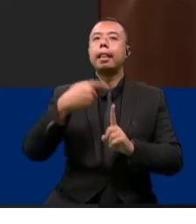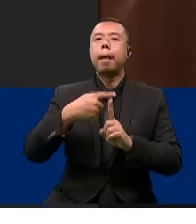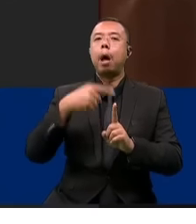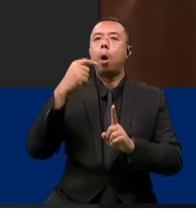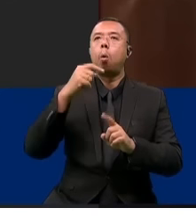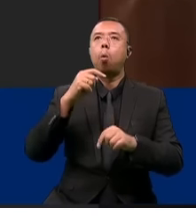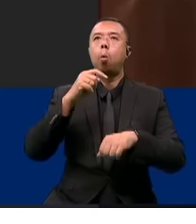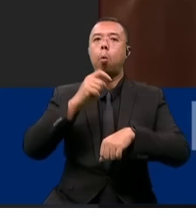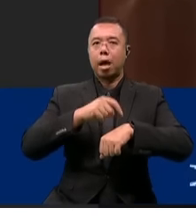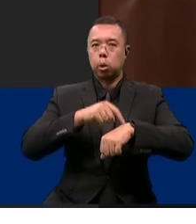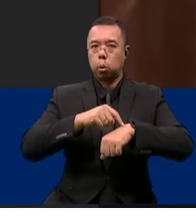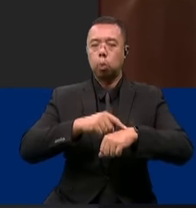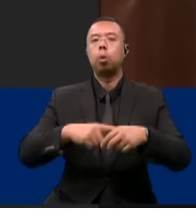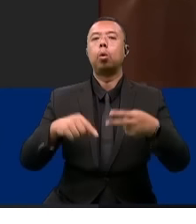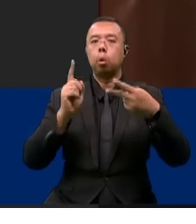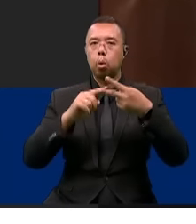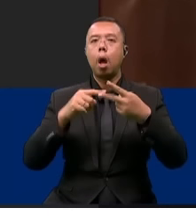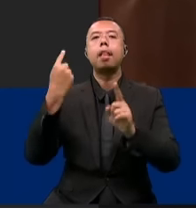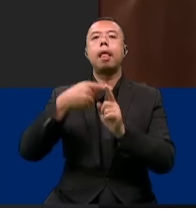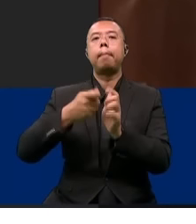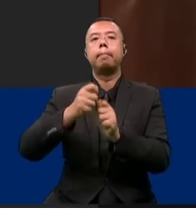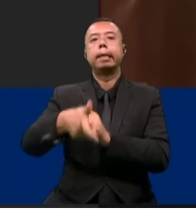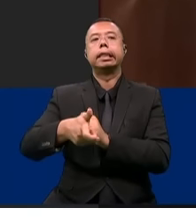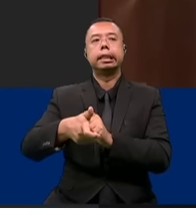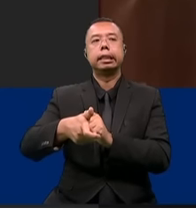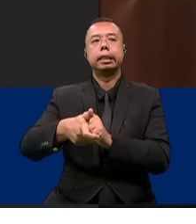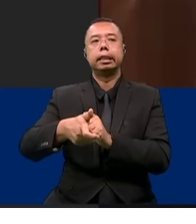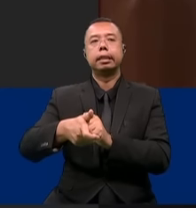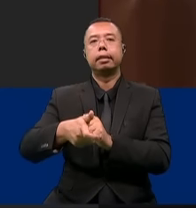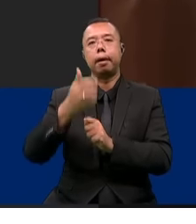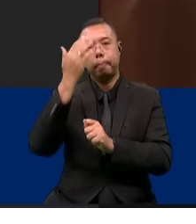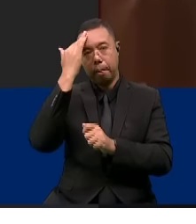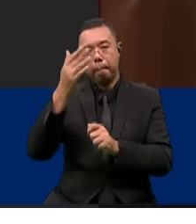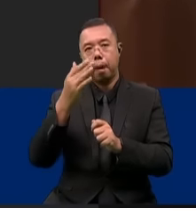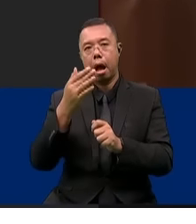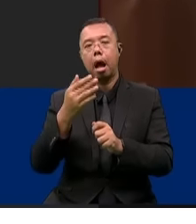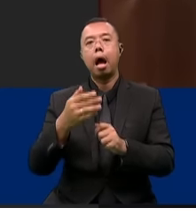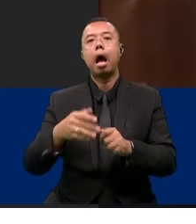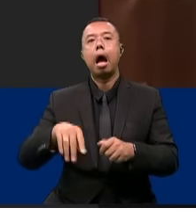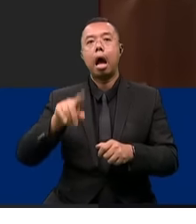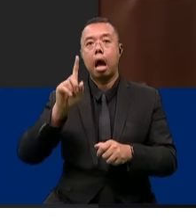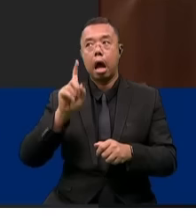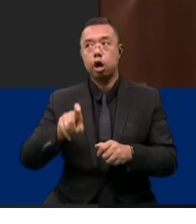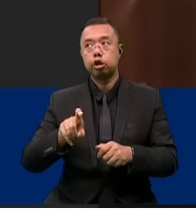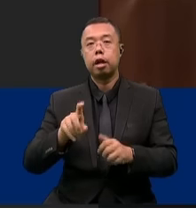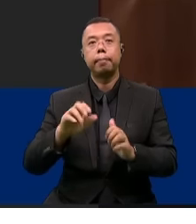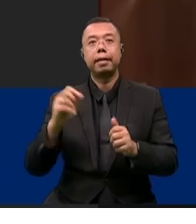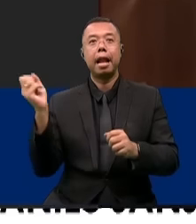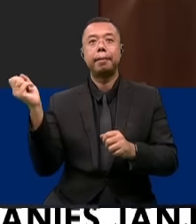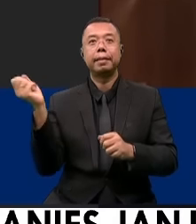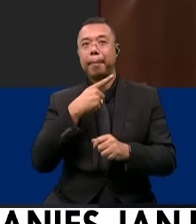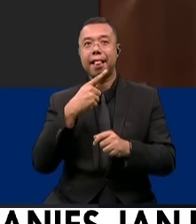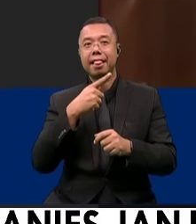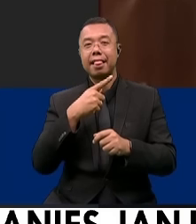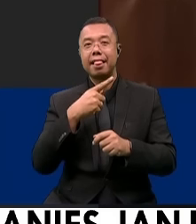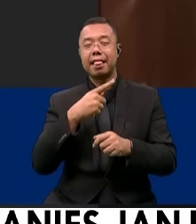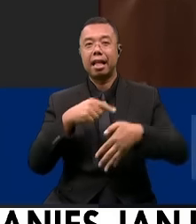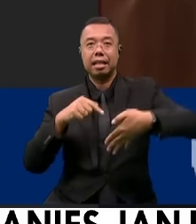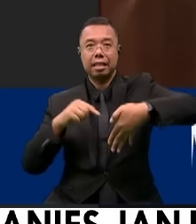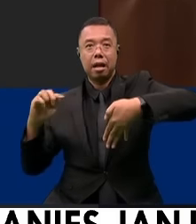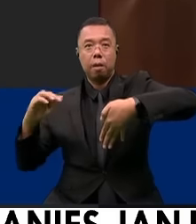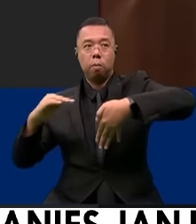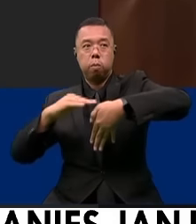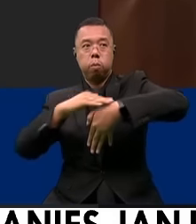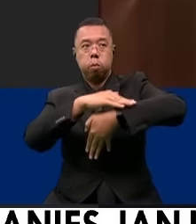Leo ya tapi juga menambah biaya karena ee rute yang seharusnya bisa lebih singkat menjadi